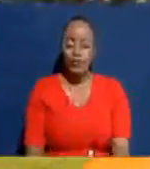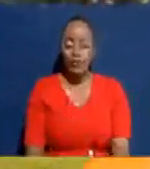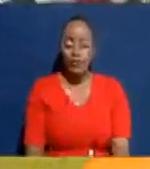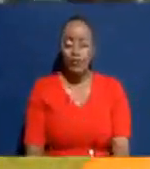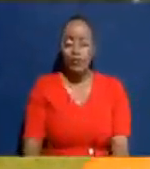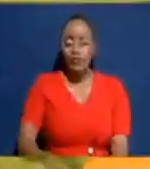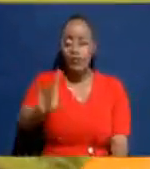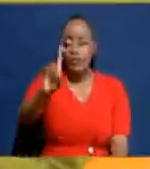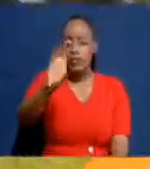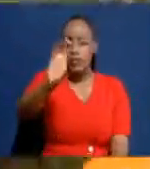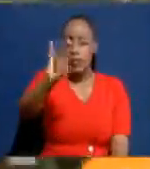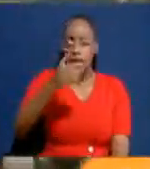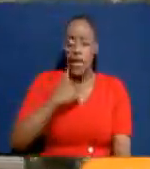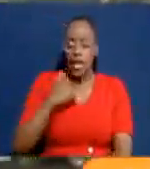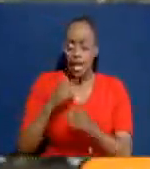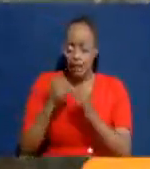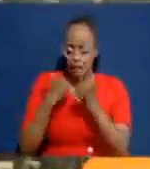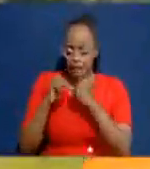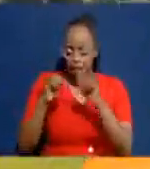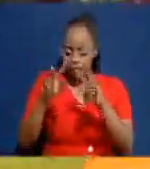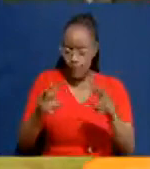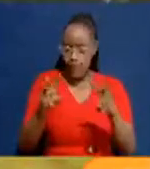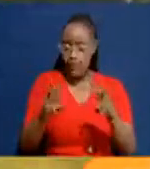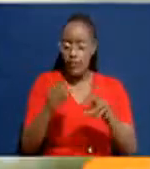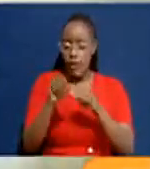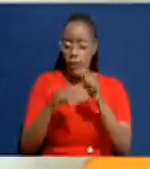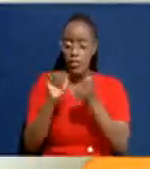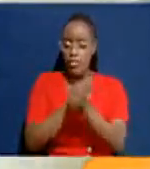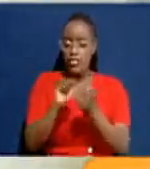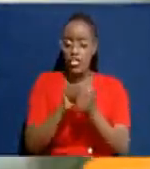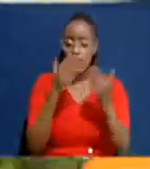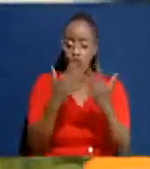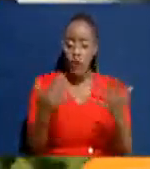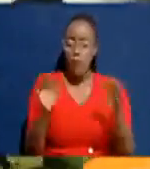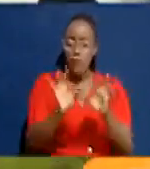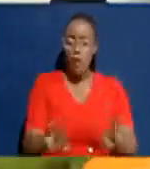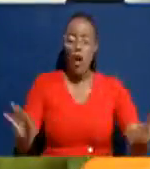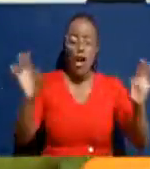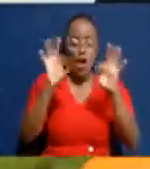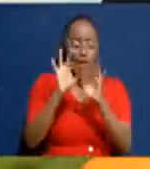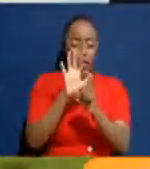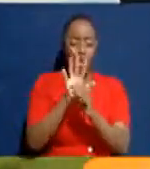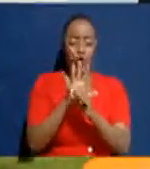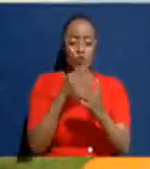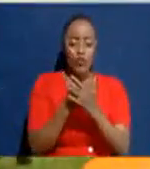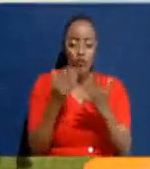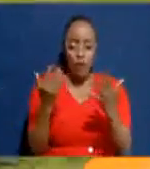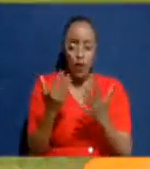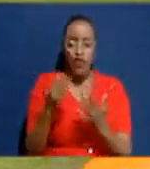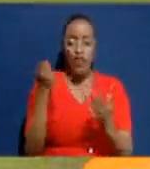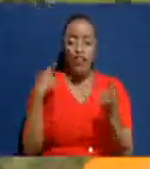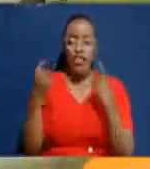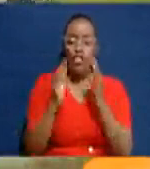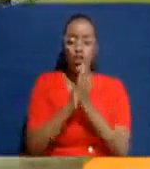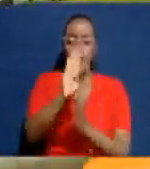Idara ya ujasusi sasa imenoa kucha katika uchunguzi kuhusu uharibifu wa mali yenye thamani ya mamilioni ya pesa katika kaunti za Kericho